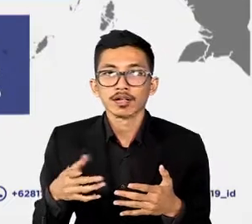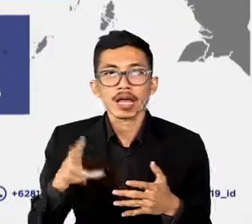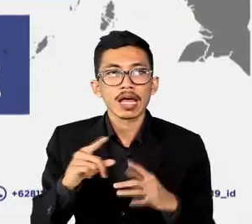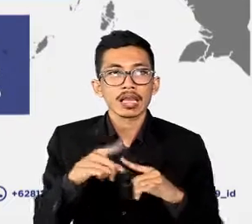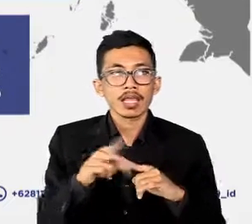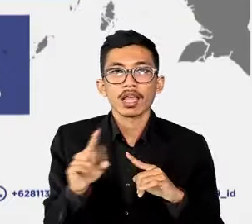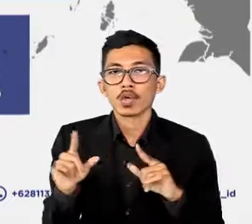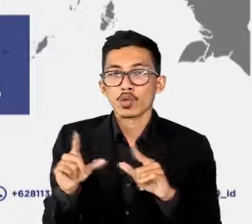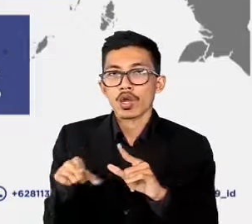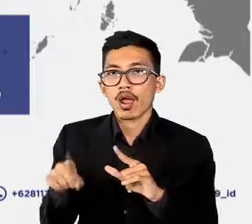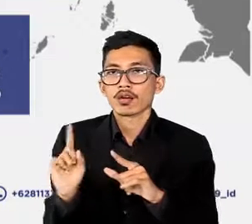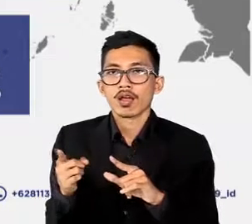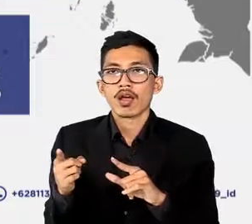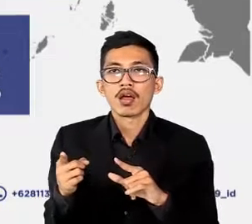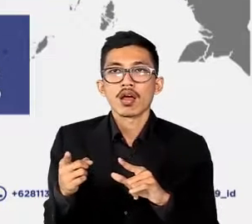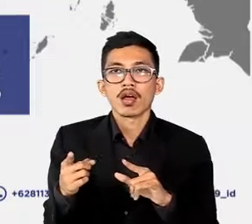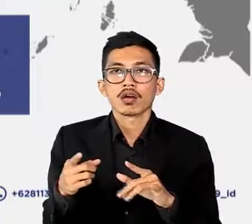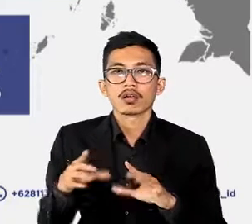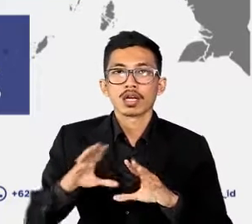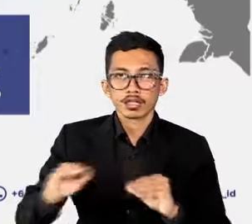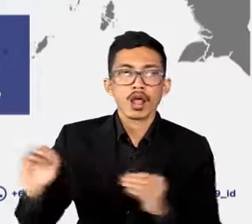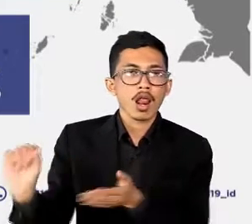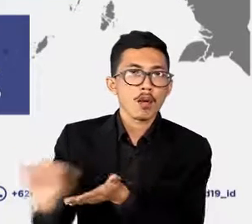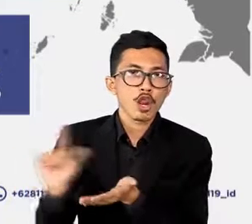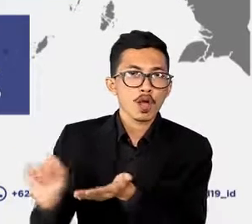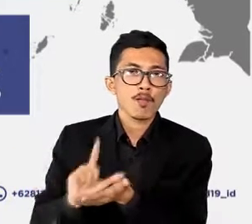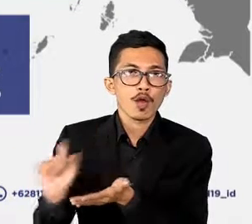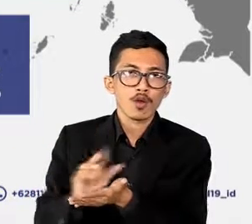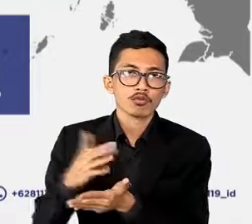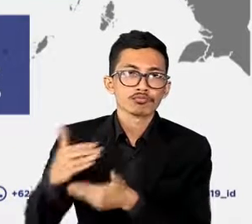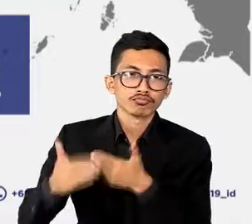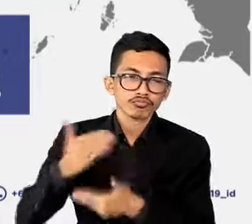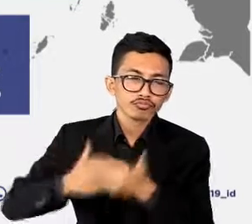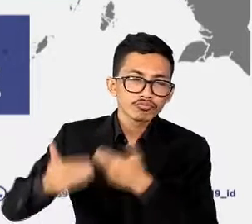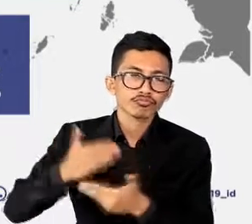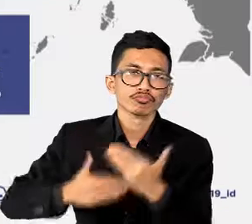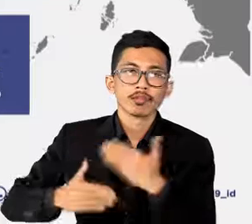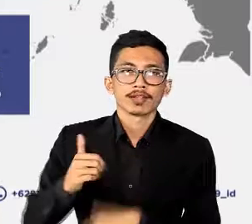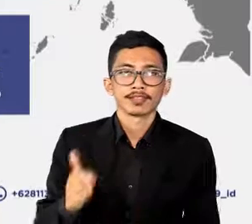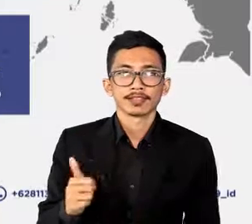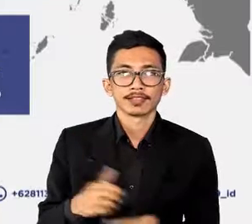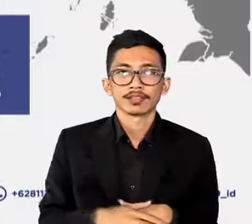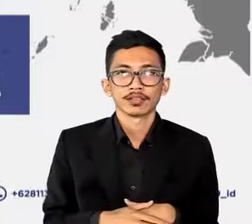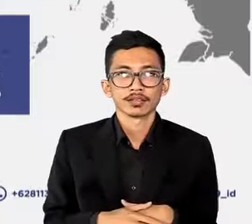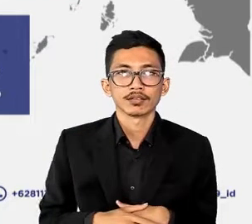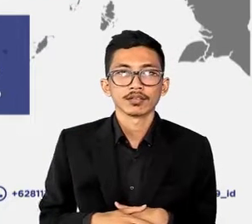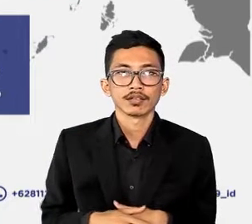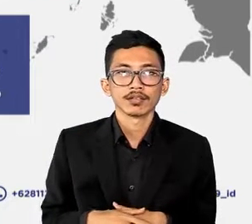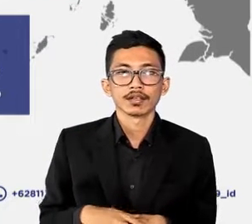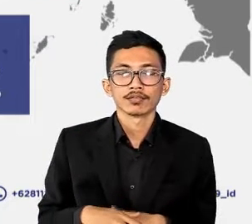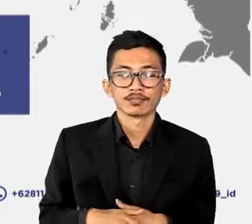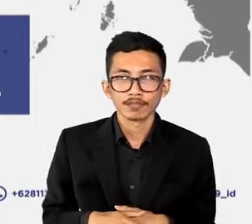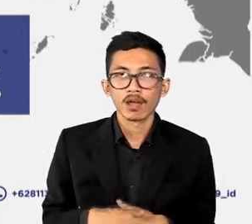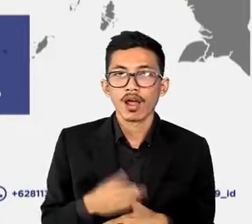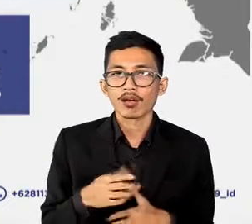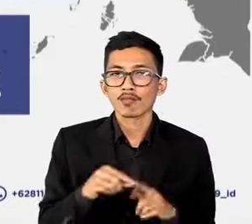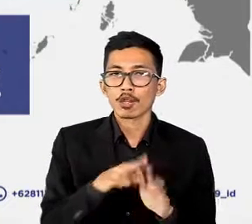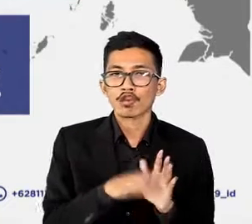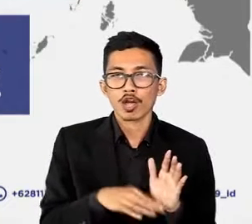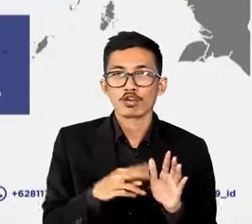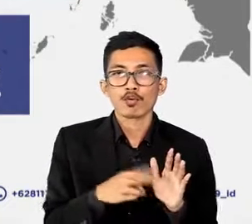tingkat RT RW dan kinerja nya terlaporkan dengan baik hal ini termaktub dalam instruksi Mendagri nomor